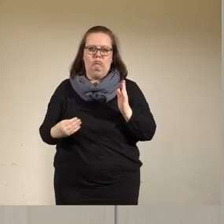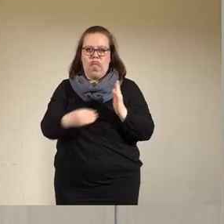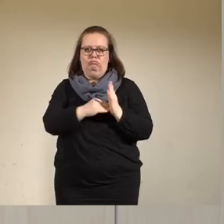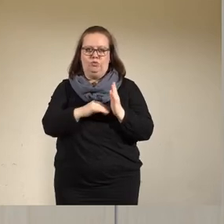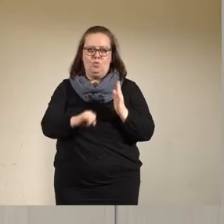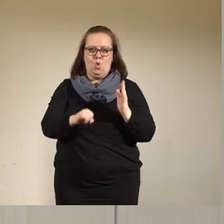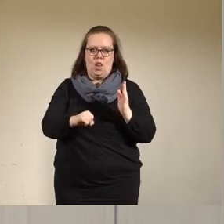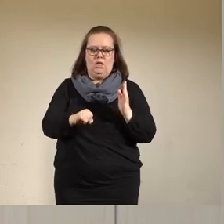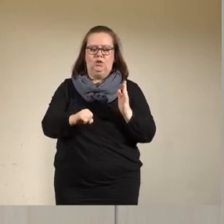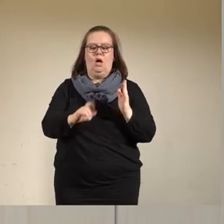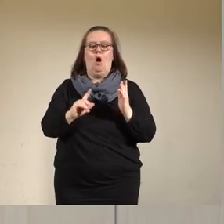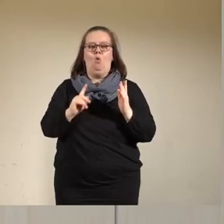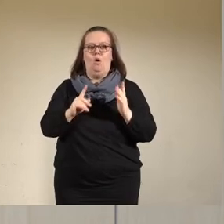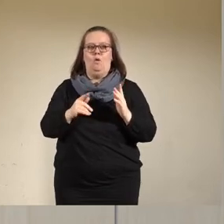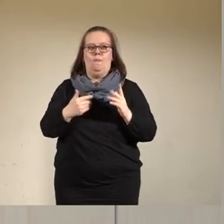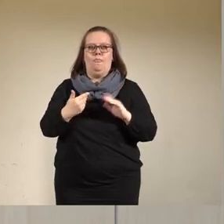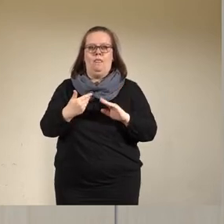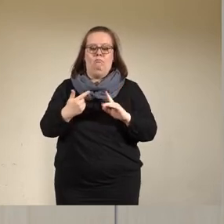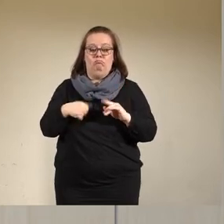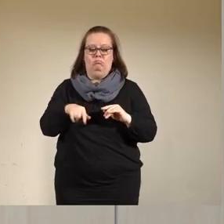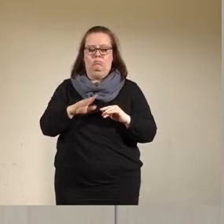auch, bevor unser